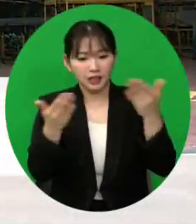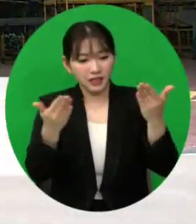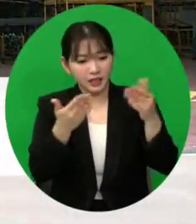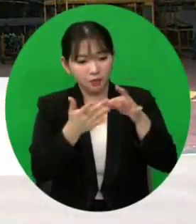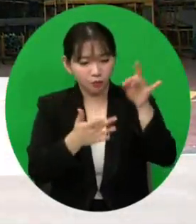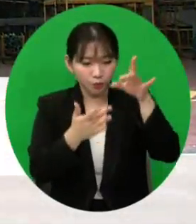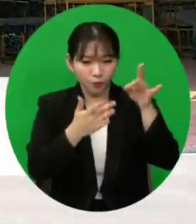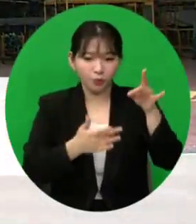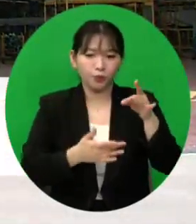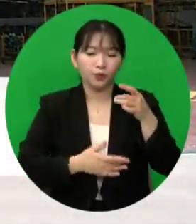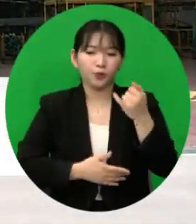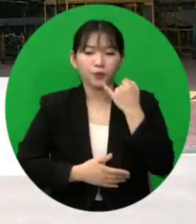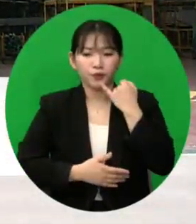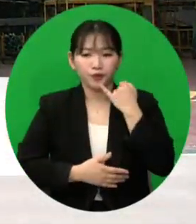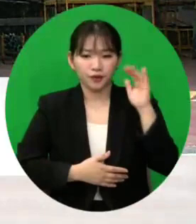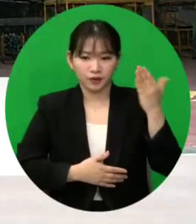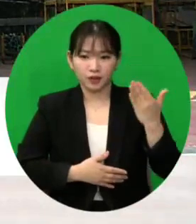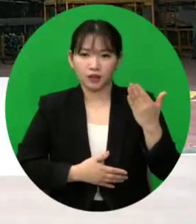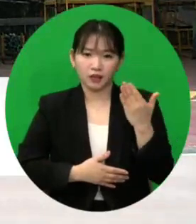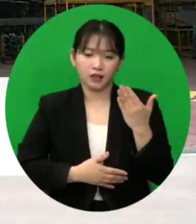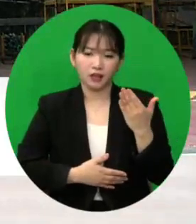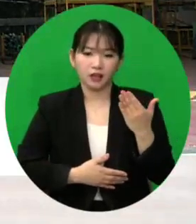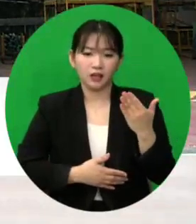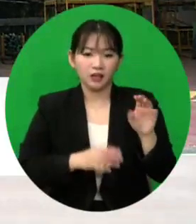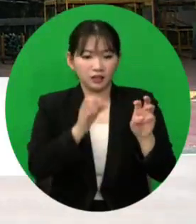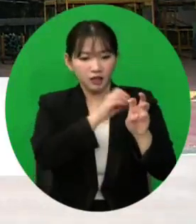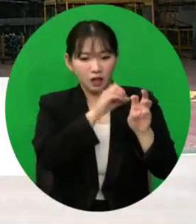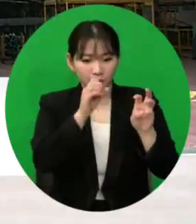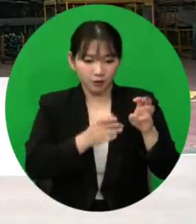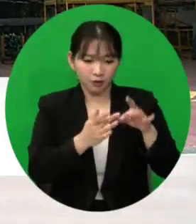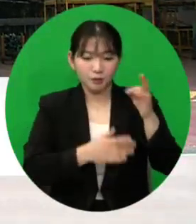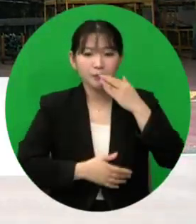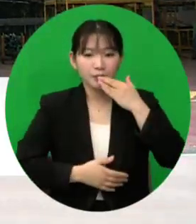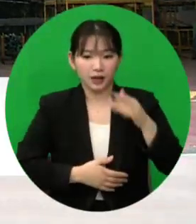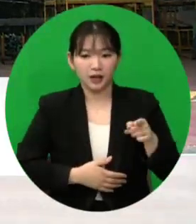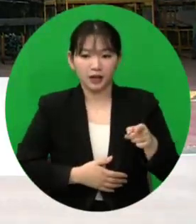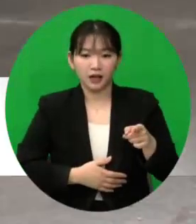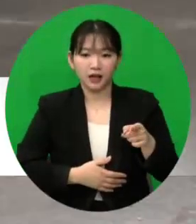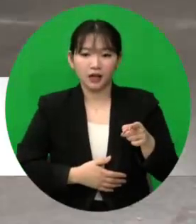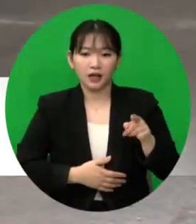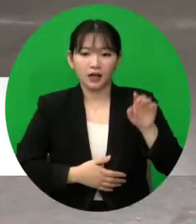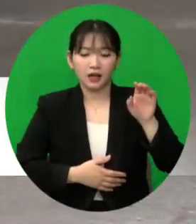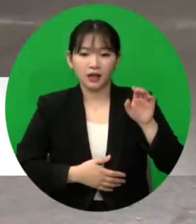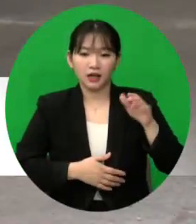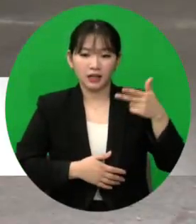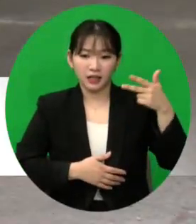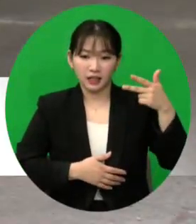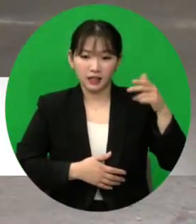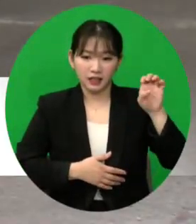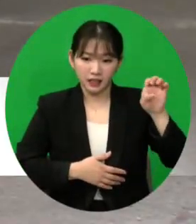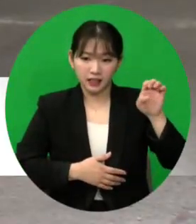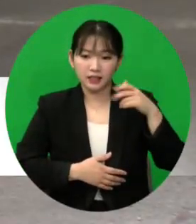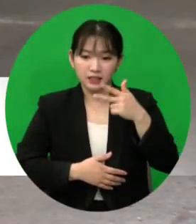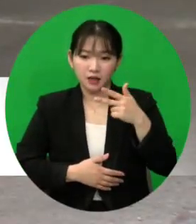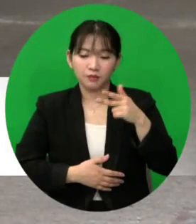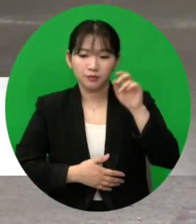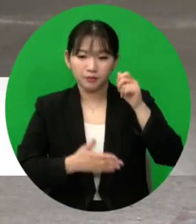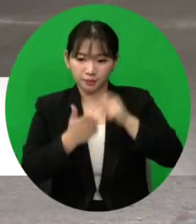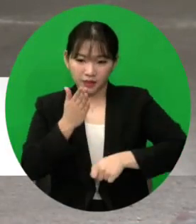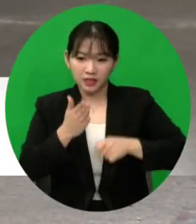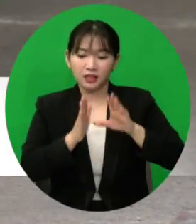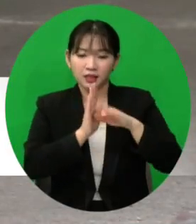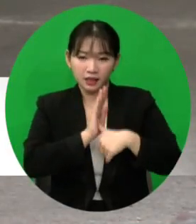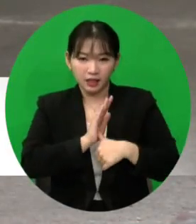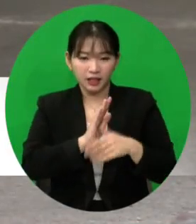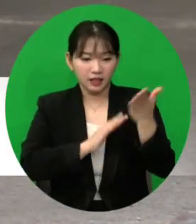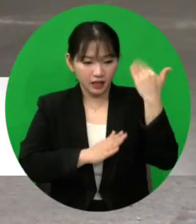됐습니다. 전라남도는 내국인의 30%까지 고용이 가능한 E7 비자 외국 인력 고용 비율 산정 시